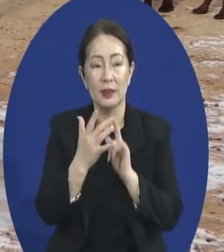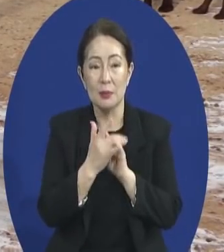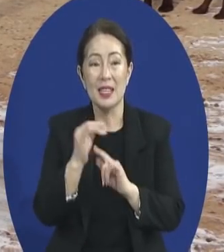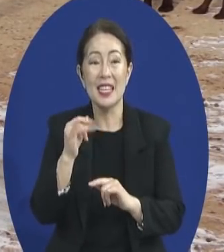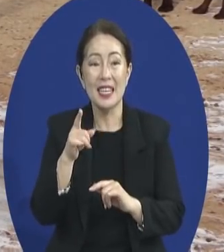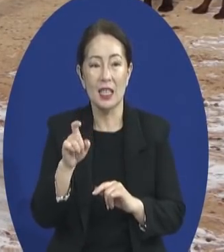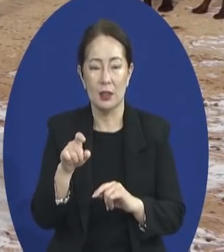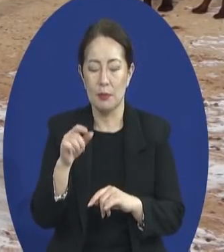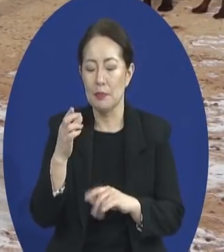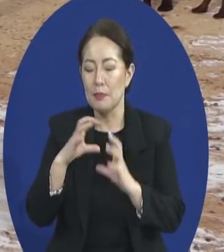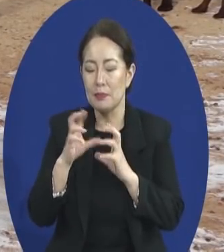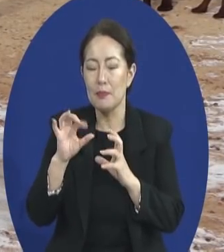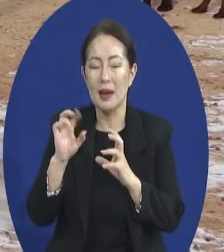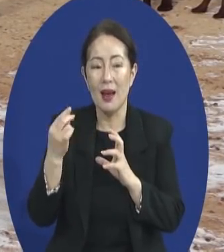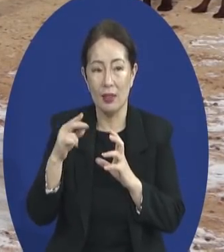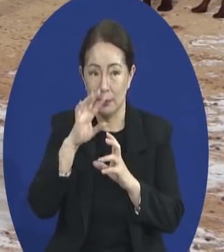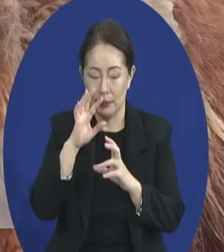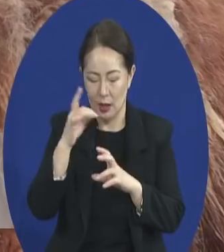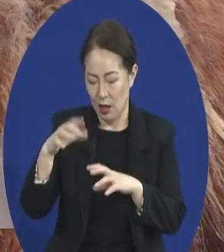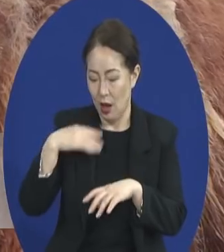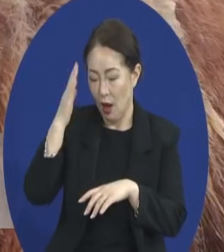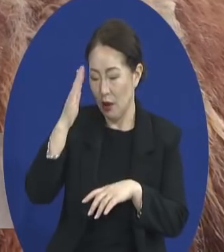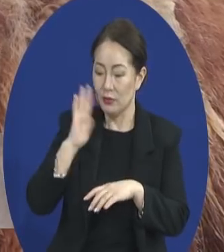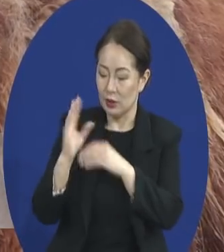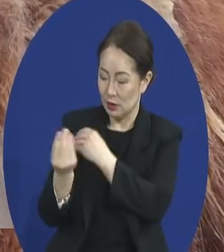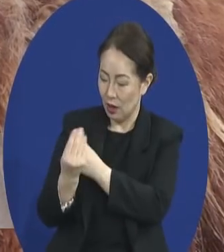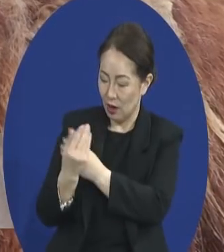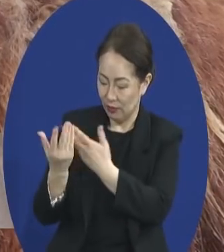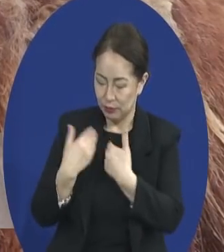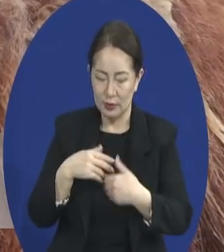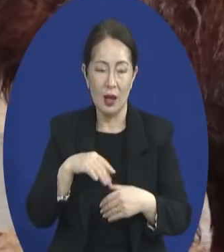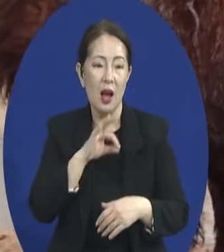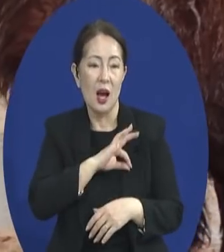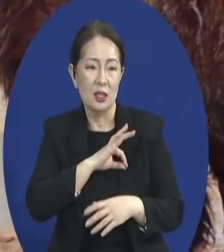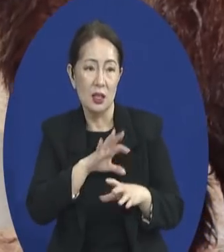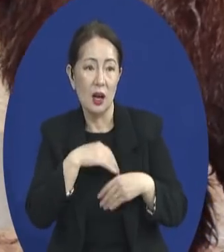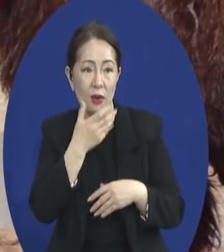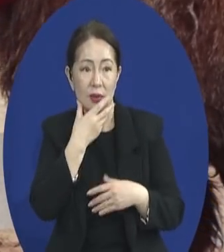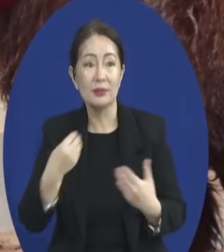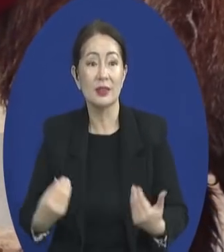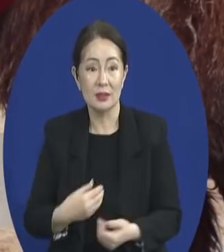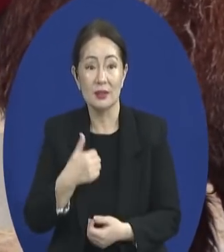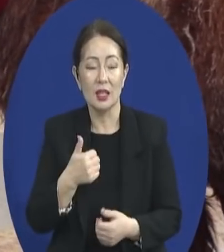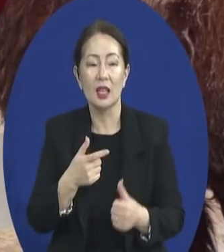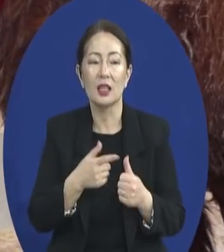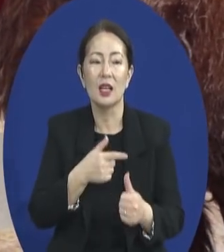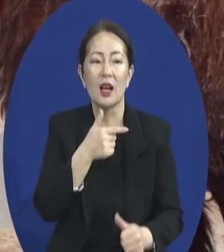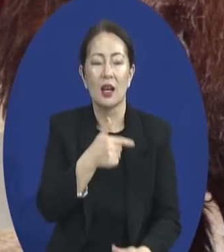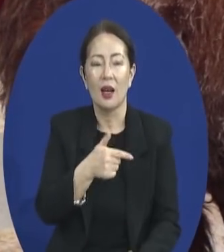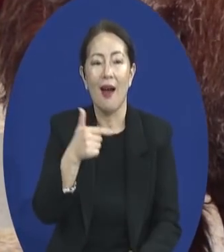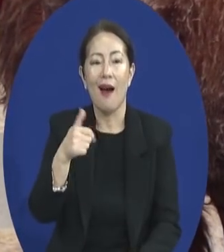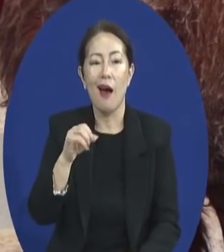Аав ээжээсээ мал маллах арга ухаанд суралцж мал сүргийнхээ ашиг шимийг хүртэн сайхан амьдарч байна гэж ярих энэ залууг Гүнзгийн Ган Зориг